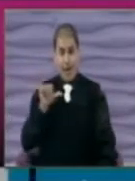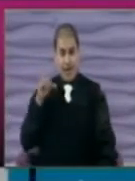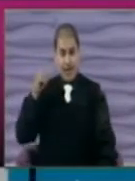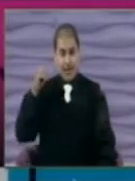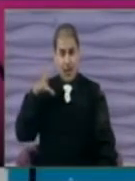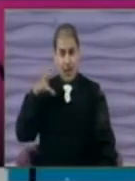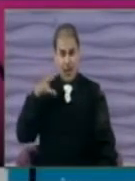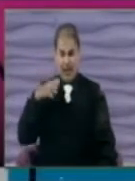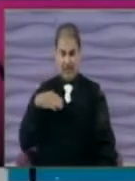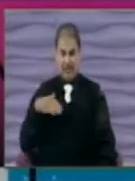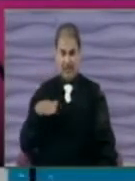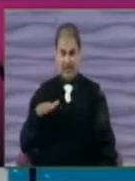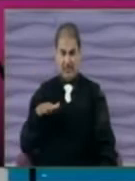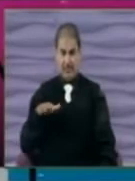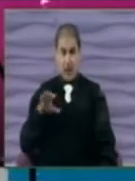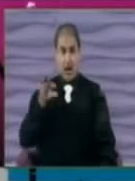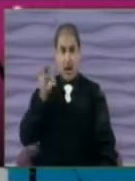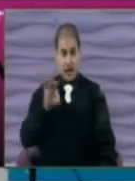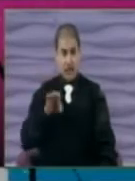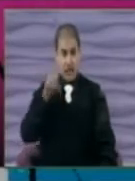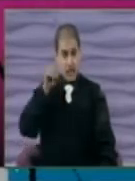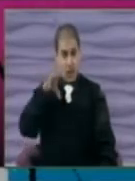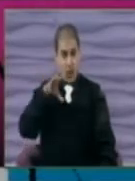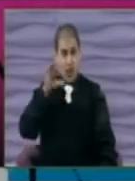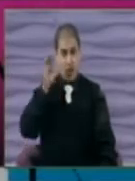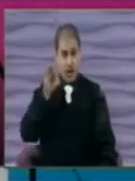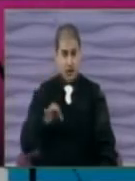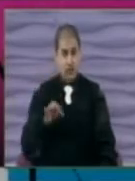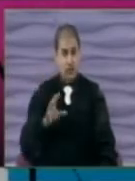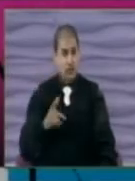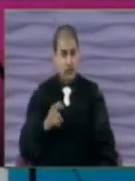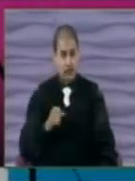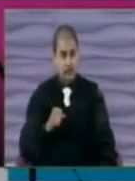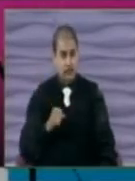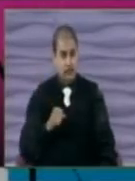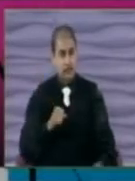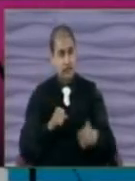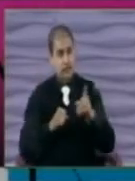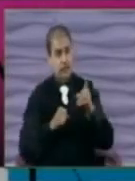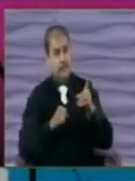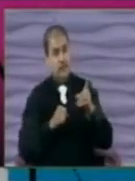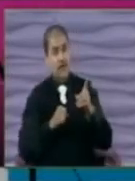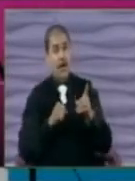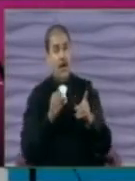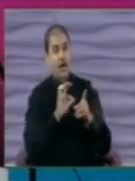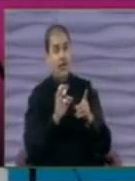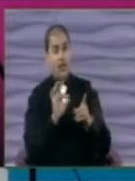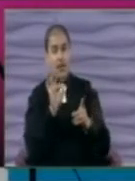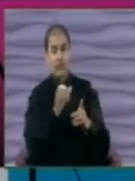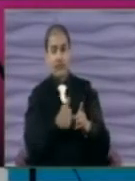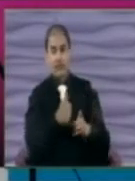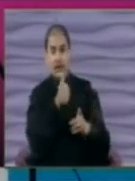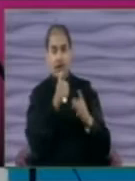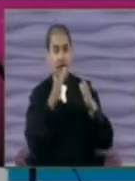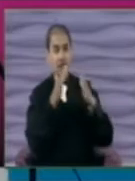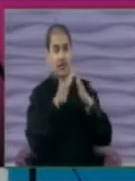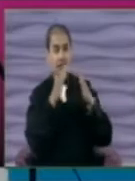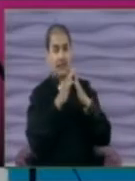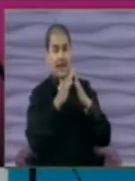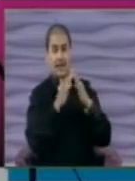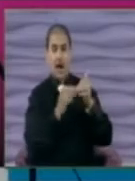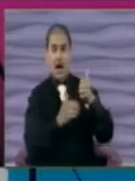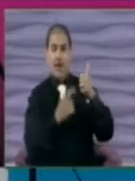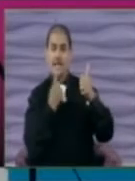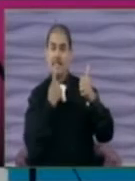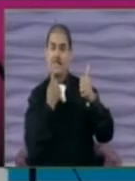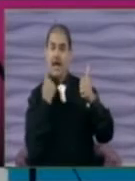مجدي بالتصوير؟ يعني هاي في هون صور هاي الصوره اخذت فيها المركز الاول في محور مصدر ضوء صناعي وحيد في نفس المهرجان